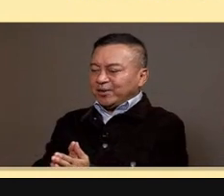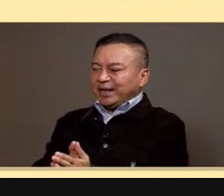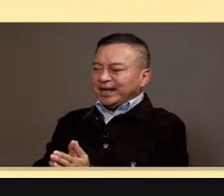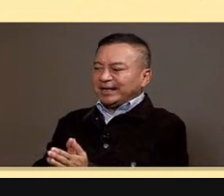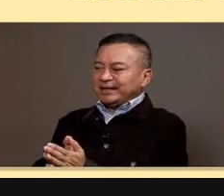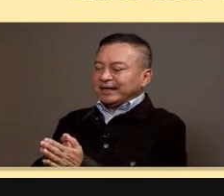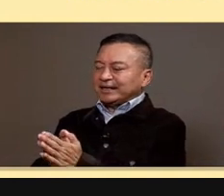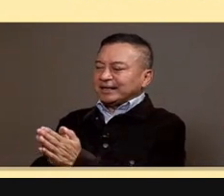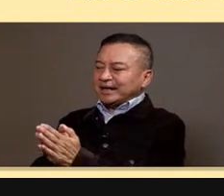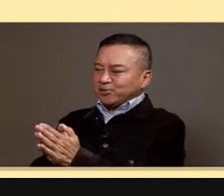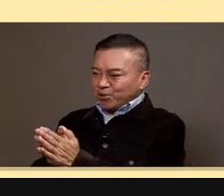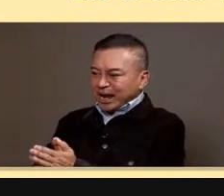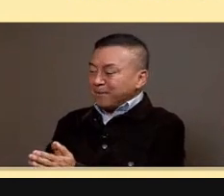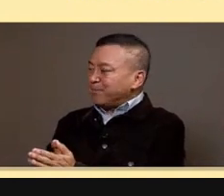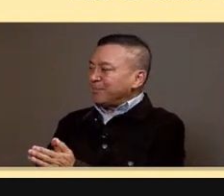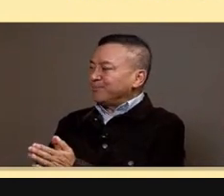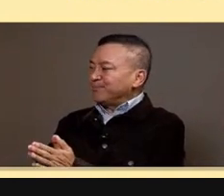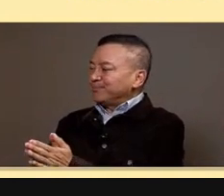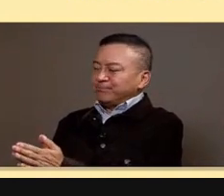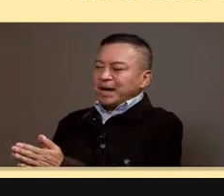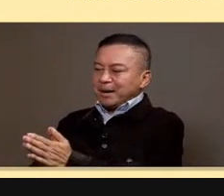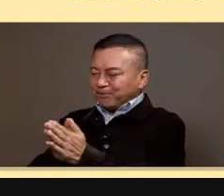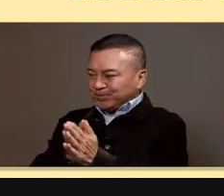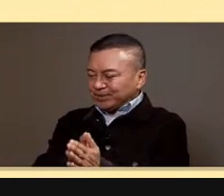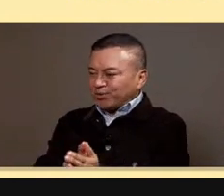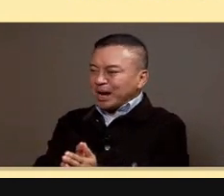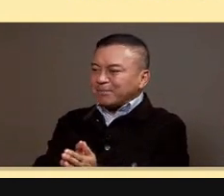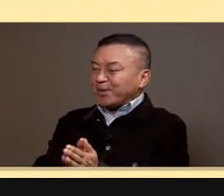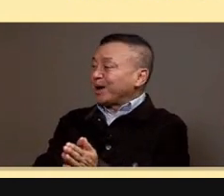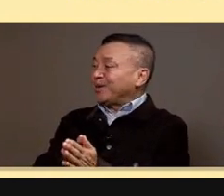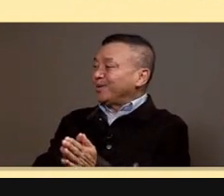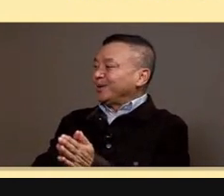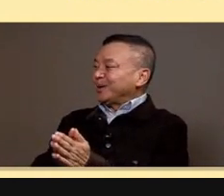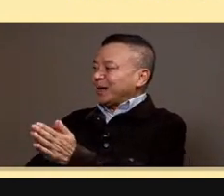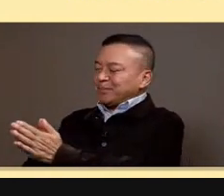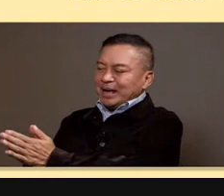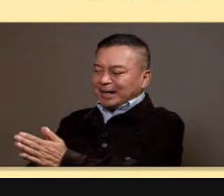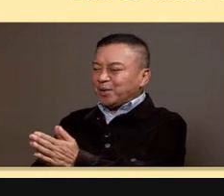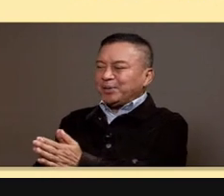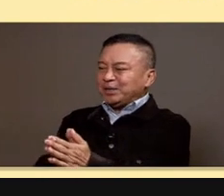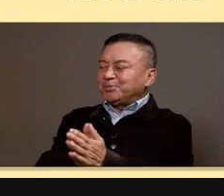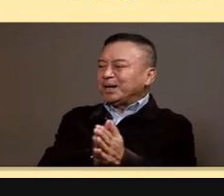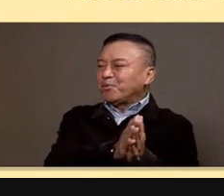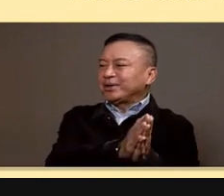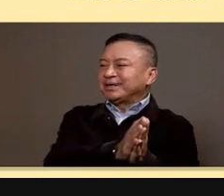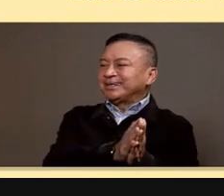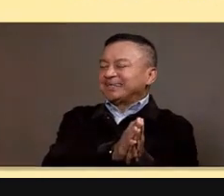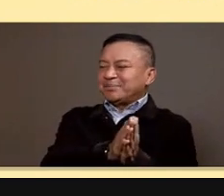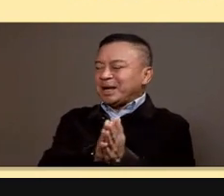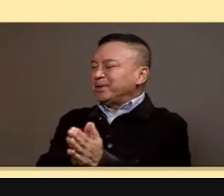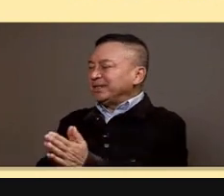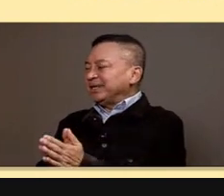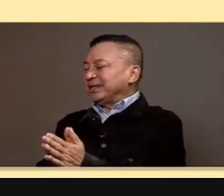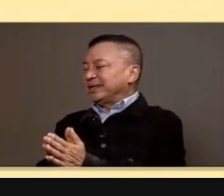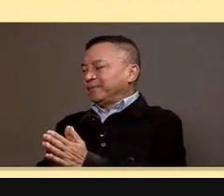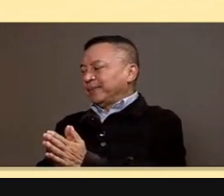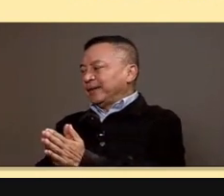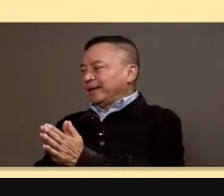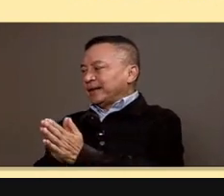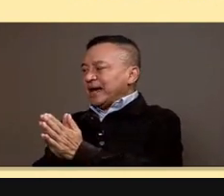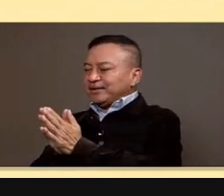แบบที่เราเห็นการสงครามแบบภาพสงครามเก่าๆนะครับทหารเข้าไปยึดเมืองหมดทำลายเมือง